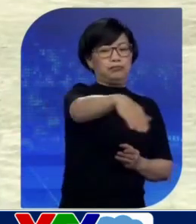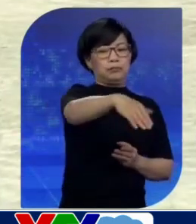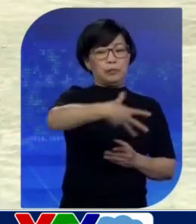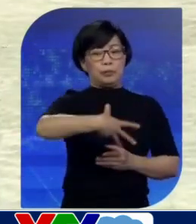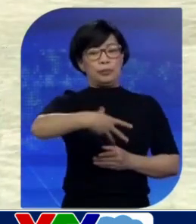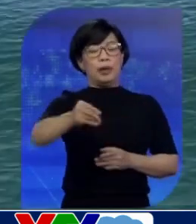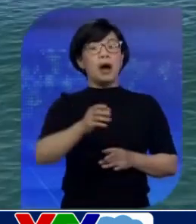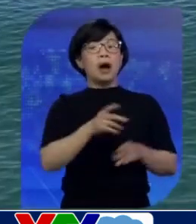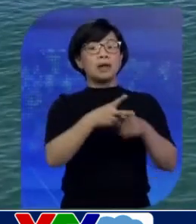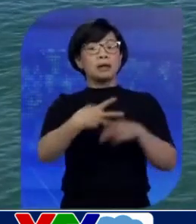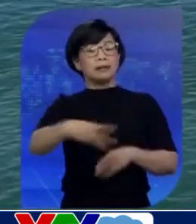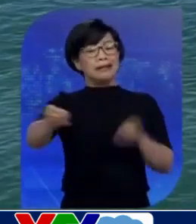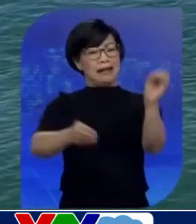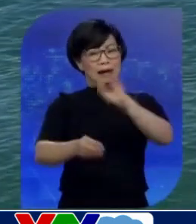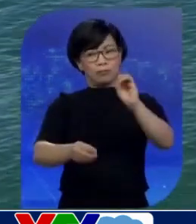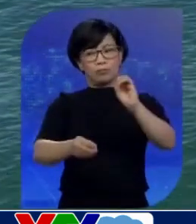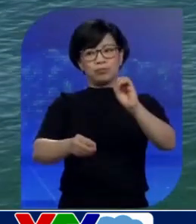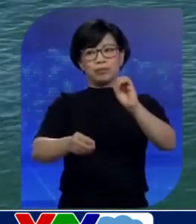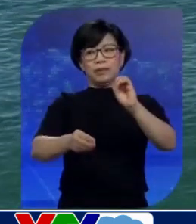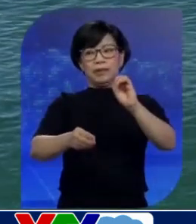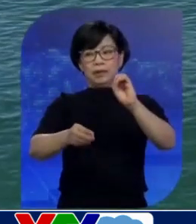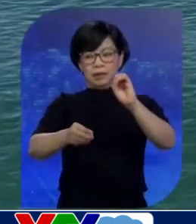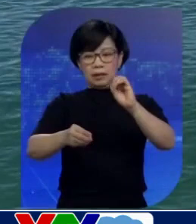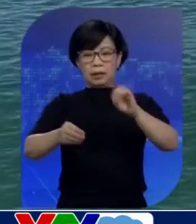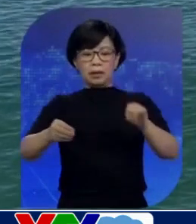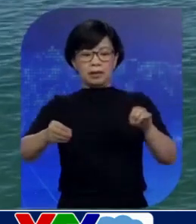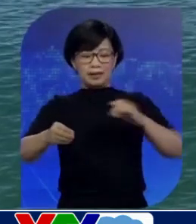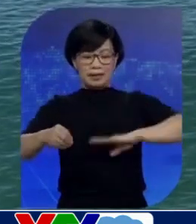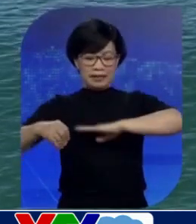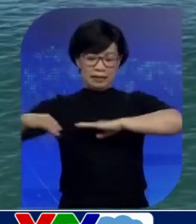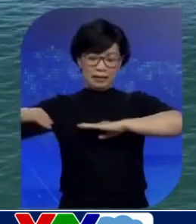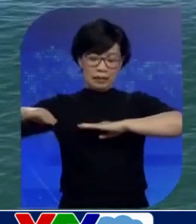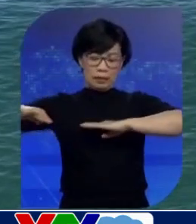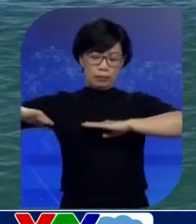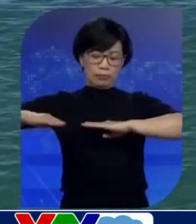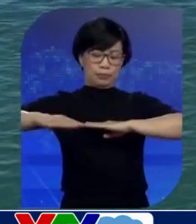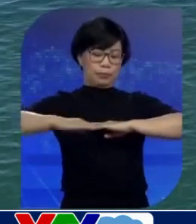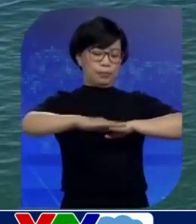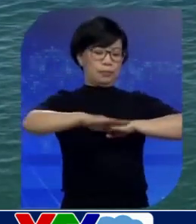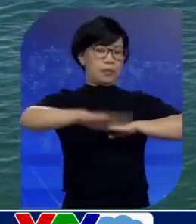nó sẽ không kéo bạn xuống nước. Hãy bơi song song với bờ, bạn sẽ thoát khỏi lực kéo của nó.